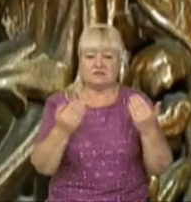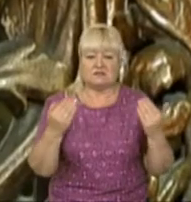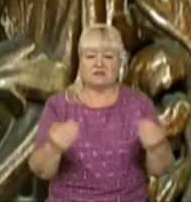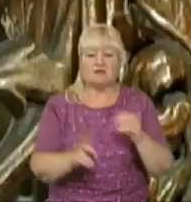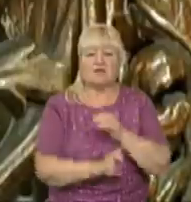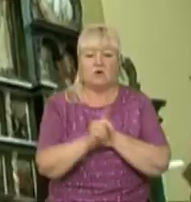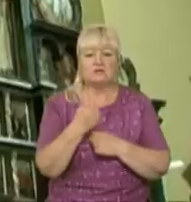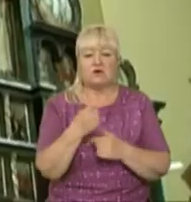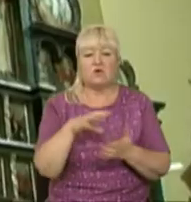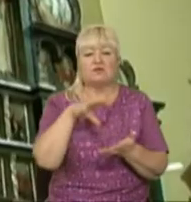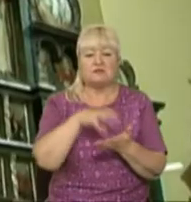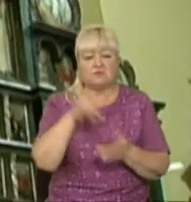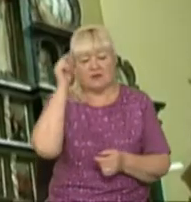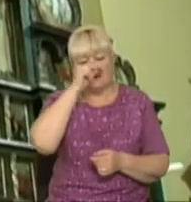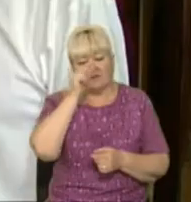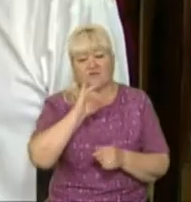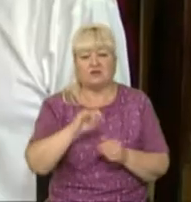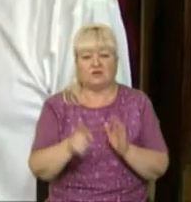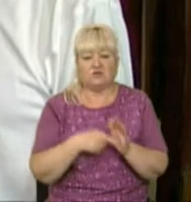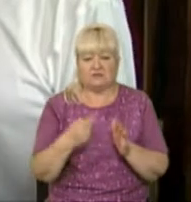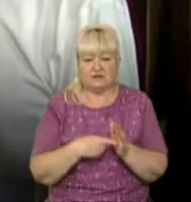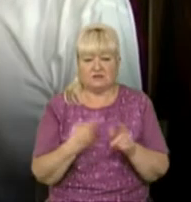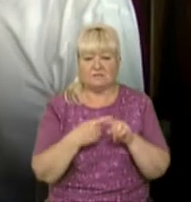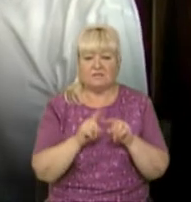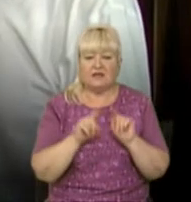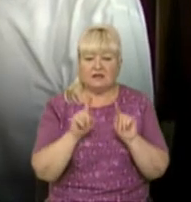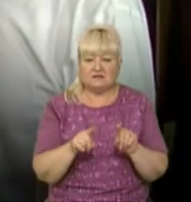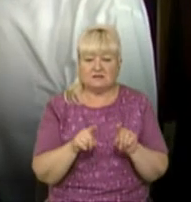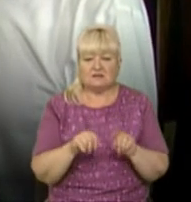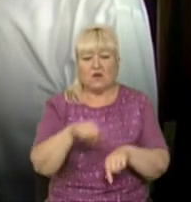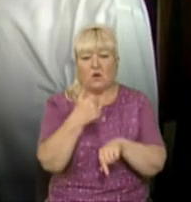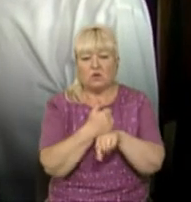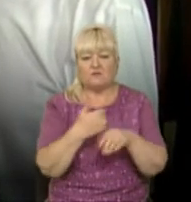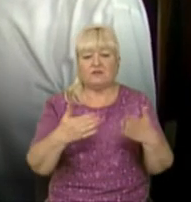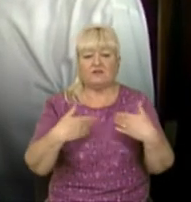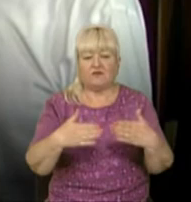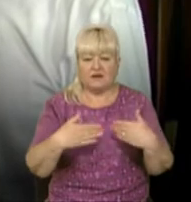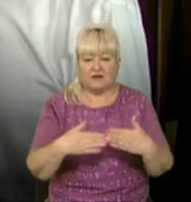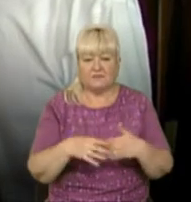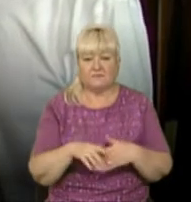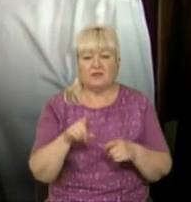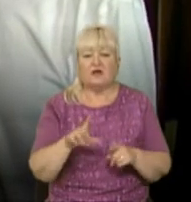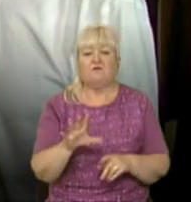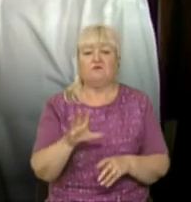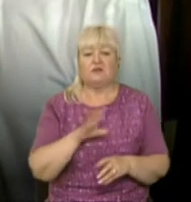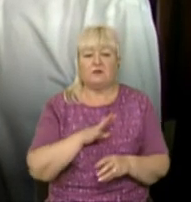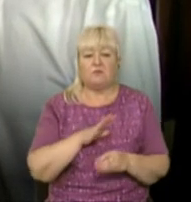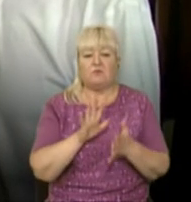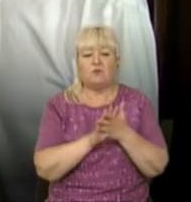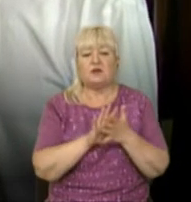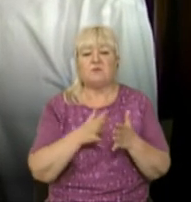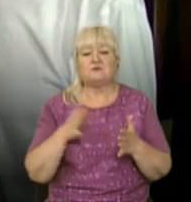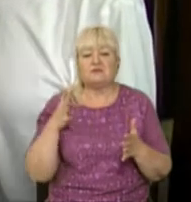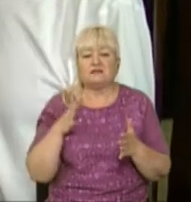– один з об'єктів навчання і дослідження. Ці головні двері вони були посріблені і